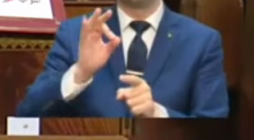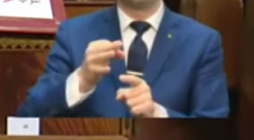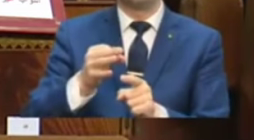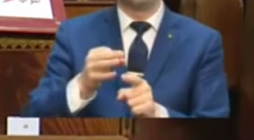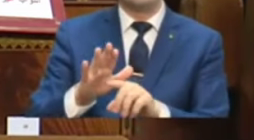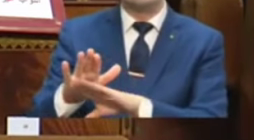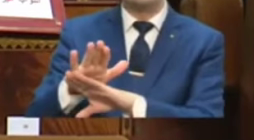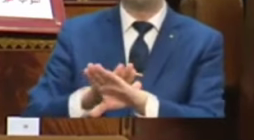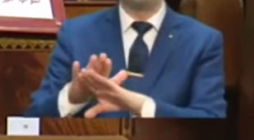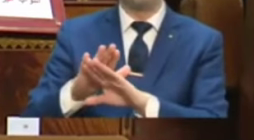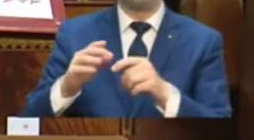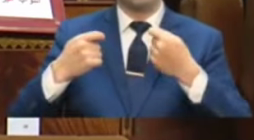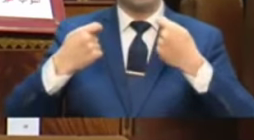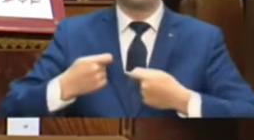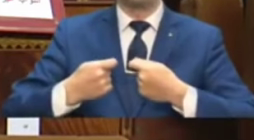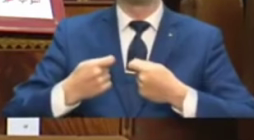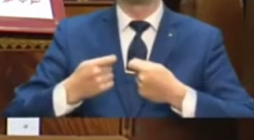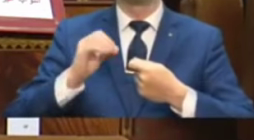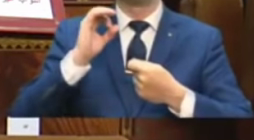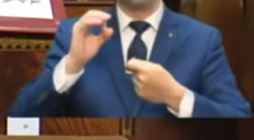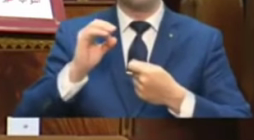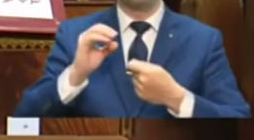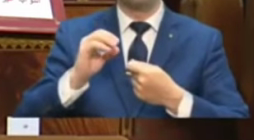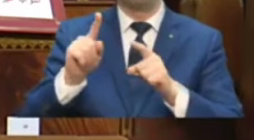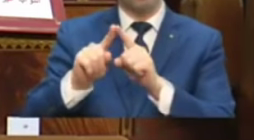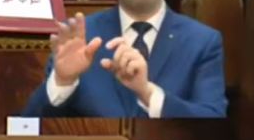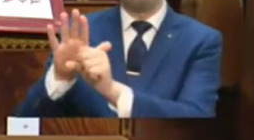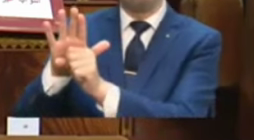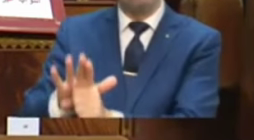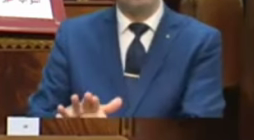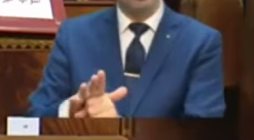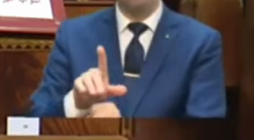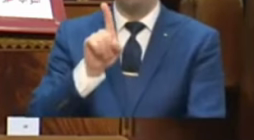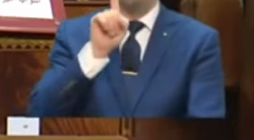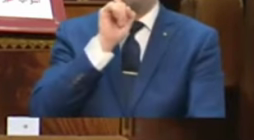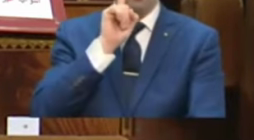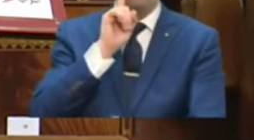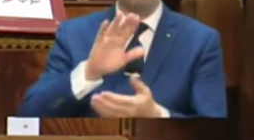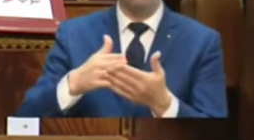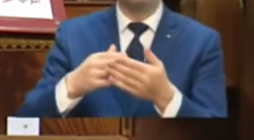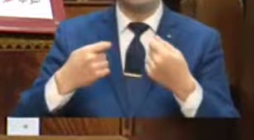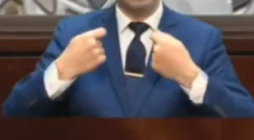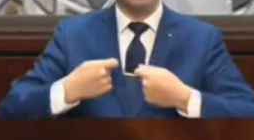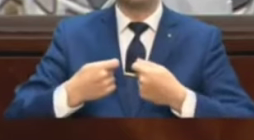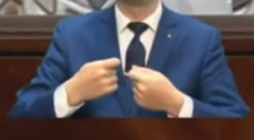رسميا لرئاسة الجلسة. هذا في إهانة للمرأة وإهانة لرئاسة الجلسة.